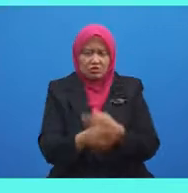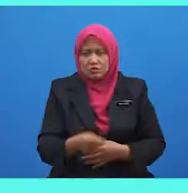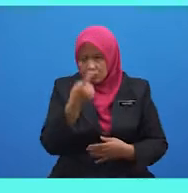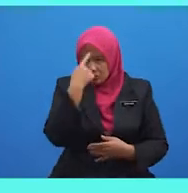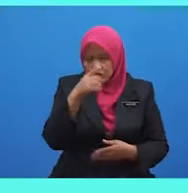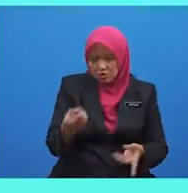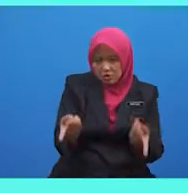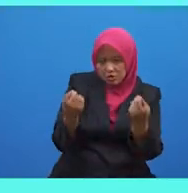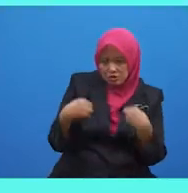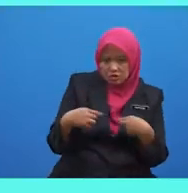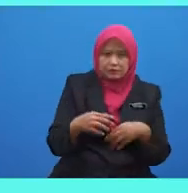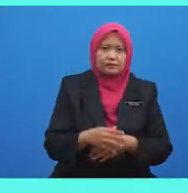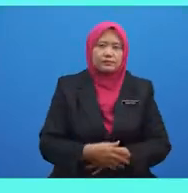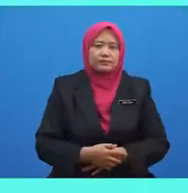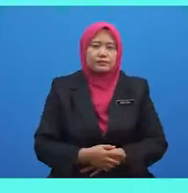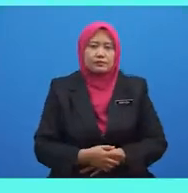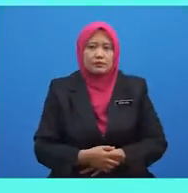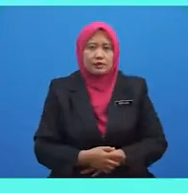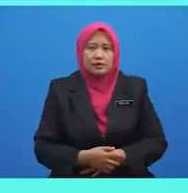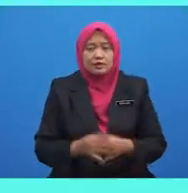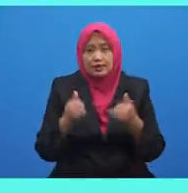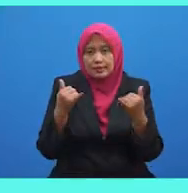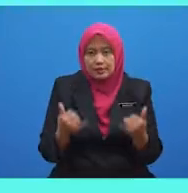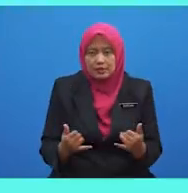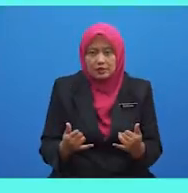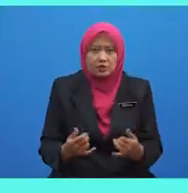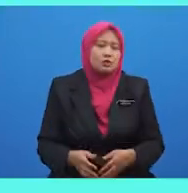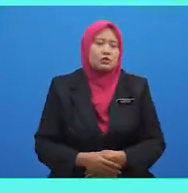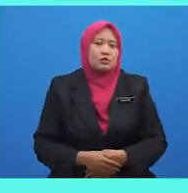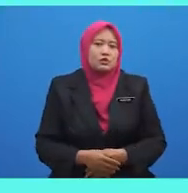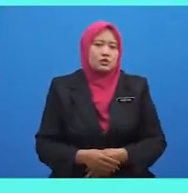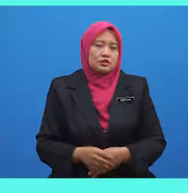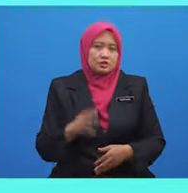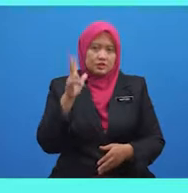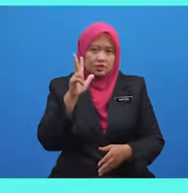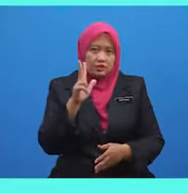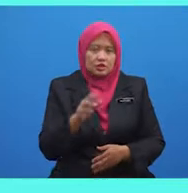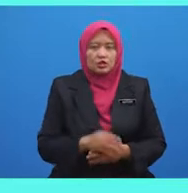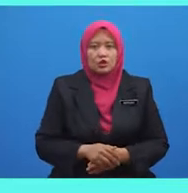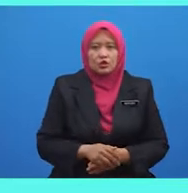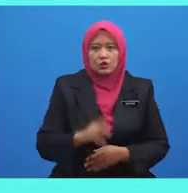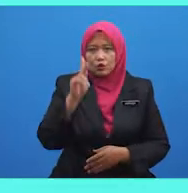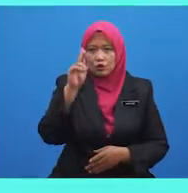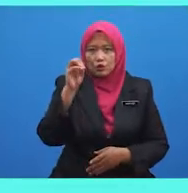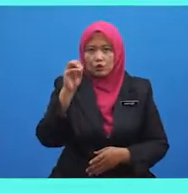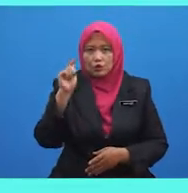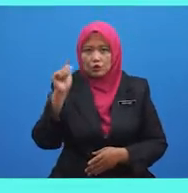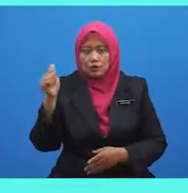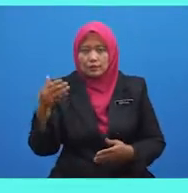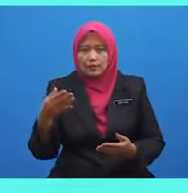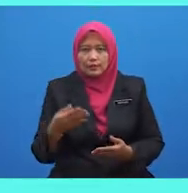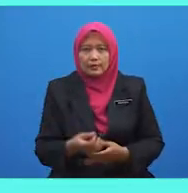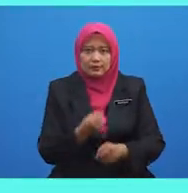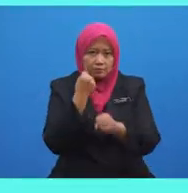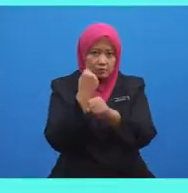pula pusat pemerintahan di Kota Batu di Johor Lama. Pada tahun 1540,